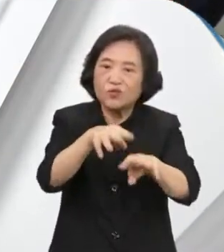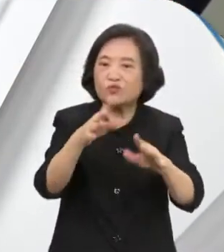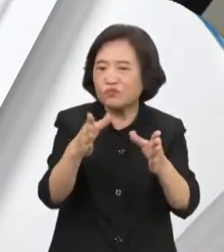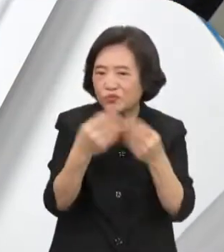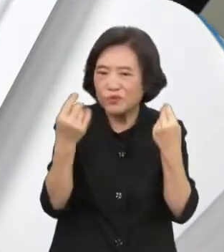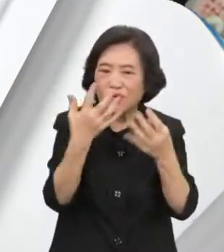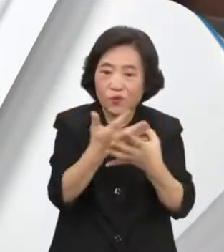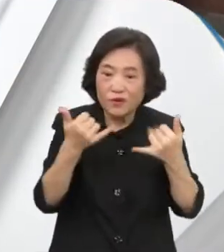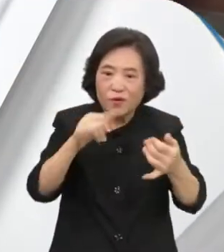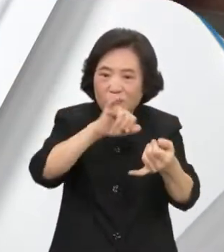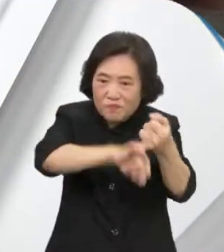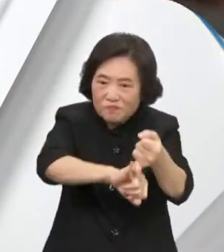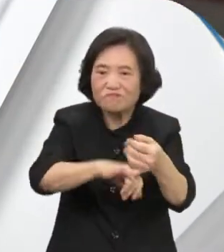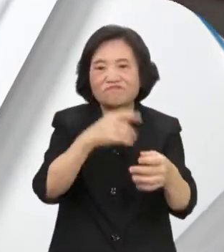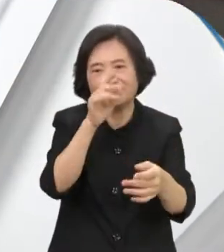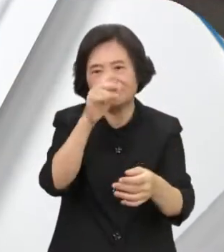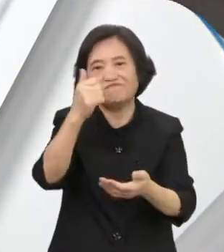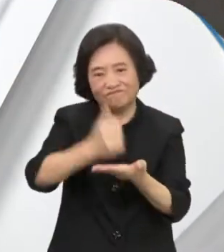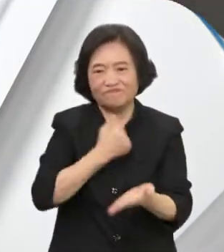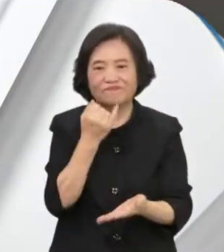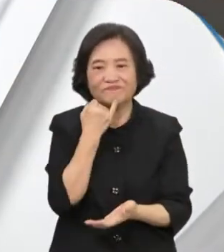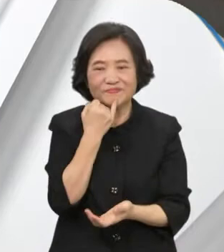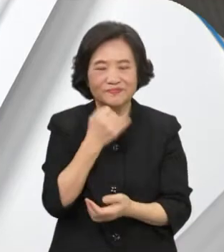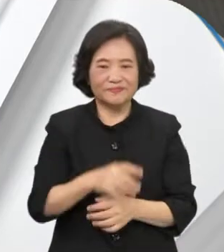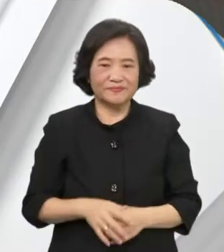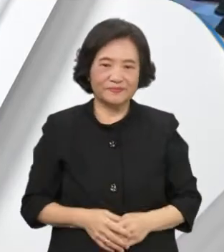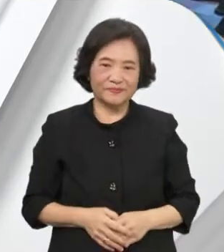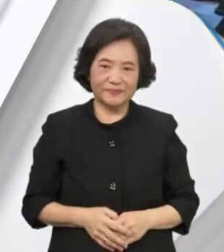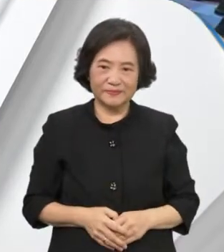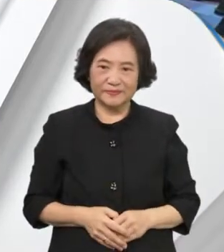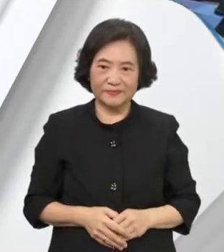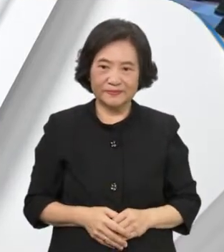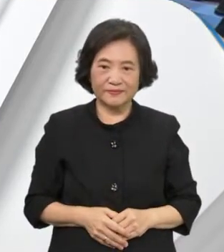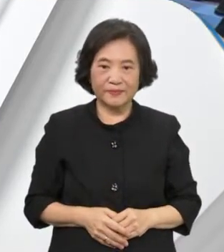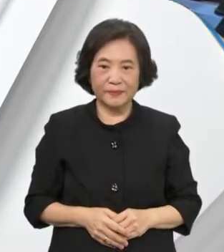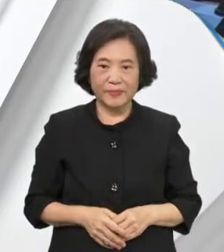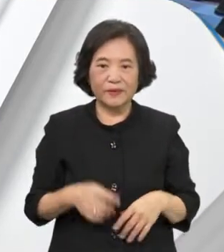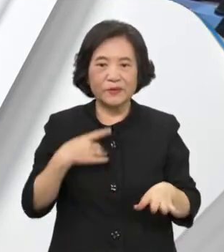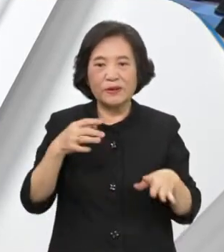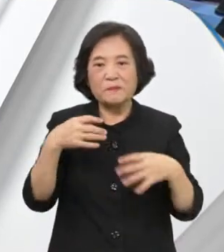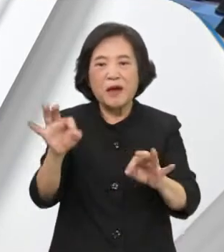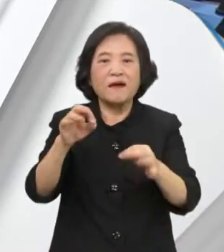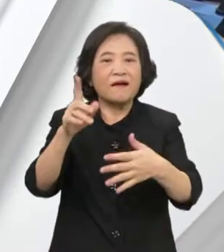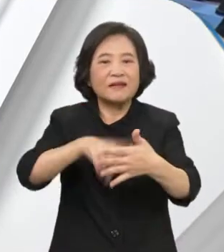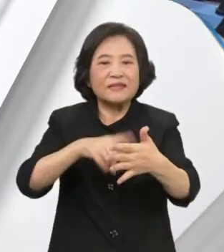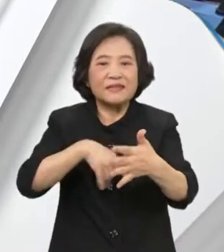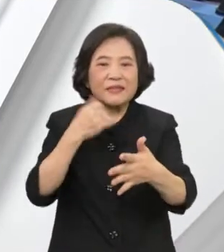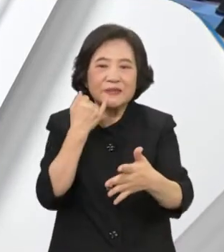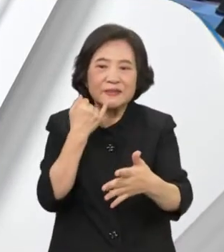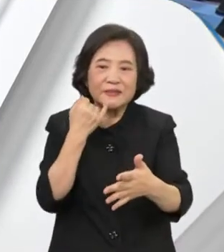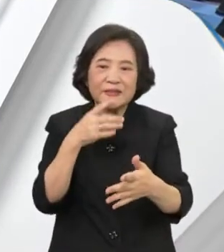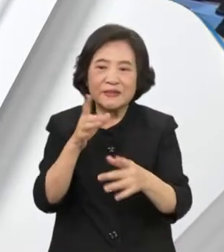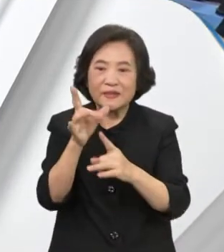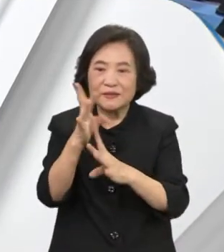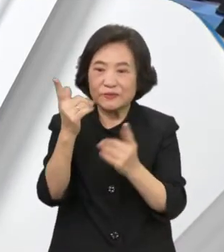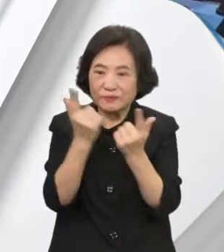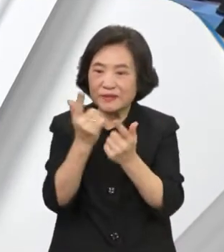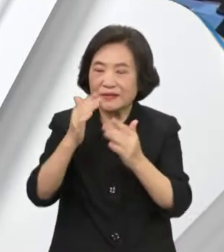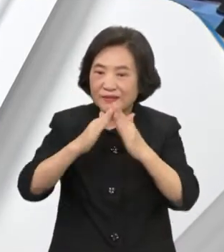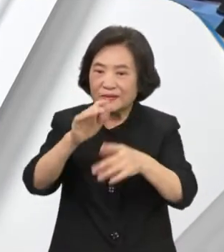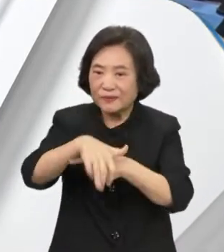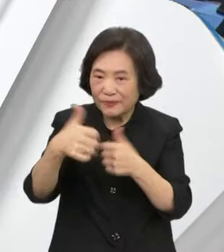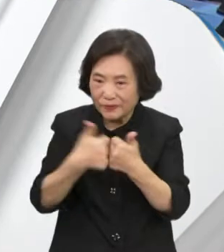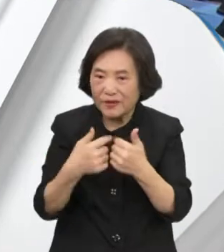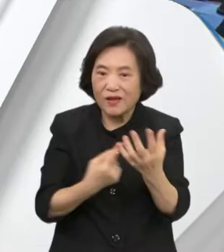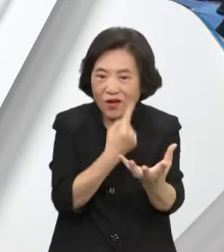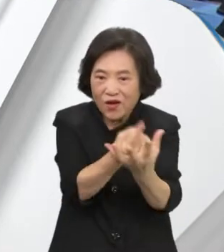用苗路出走的轻松个来添产品。 最简单的方式，其实可以加入我们竹北市